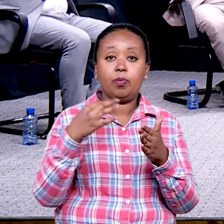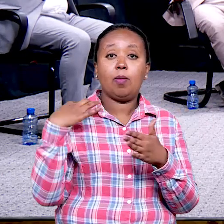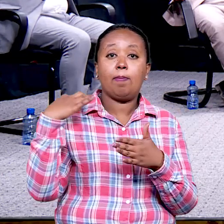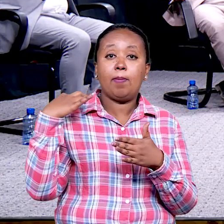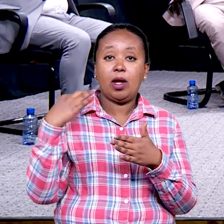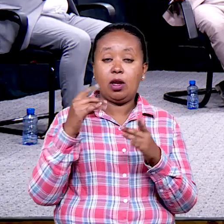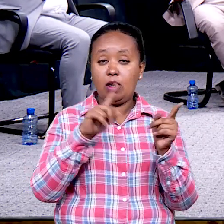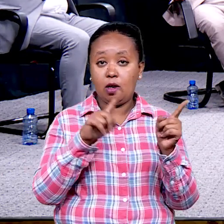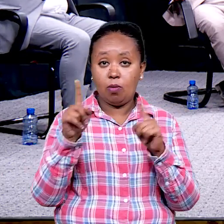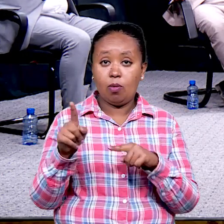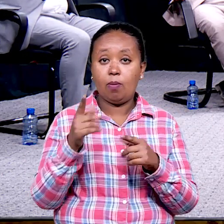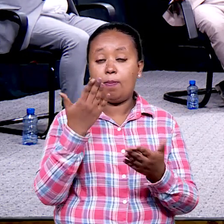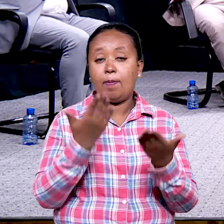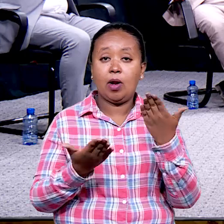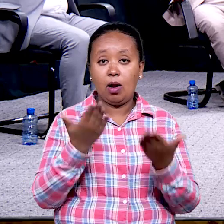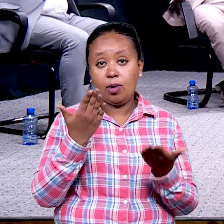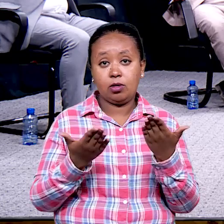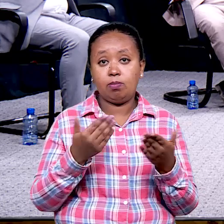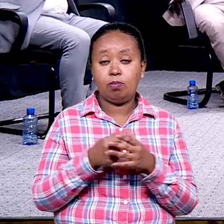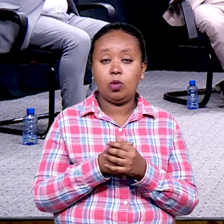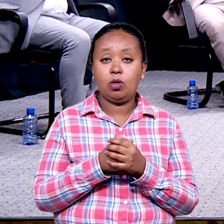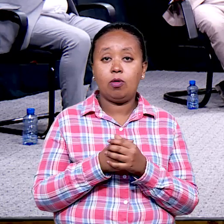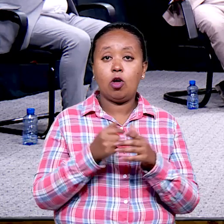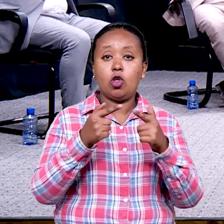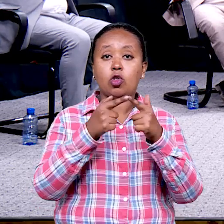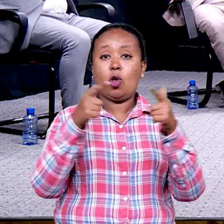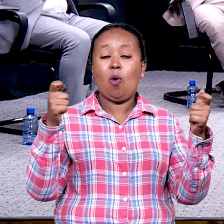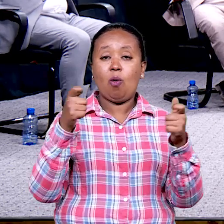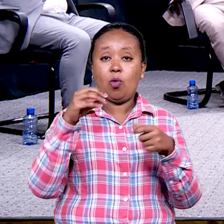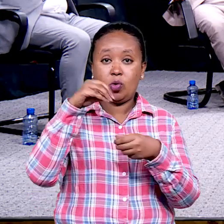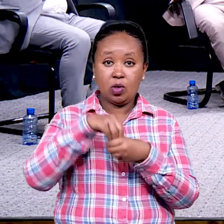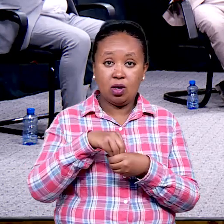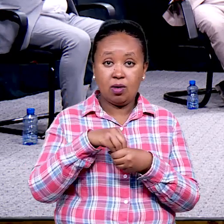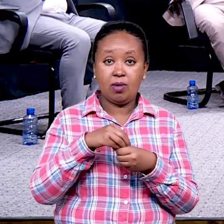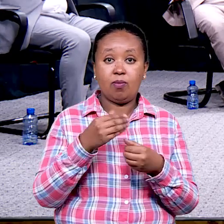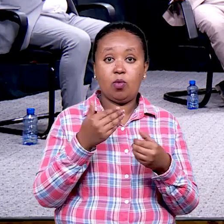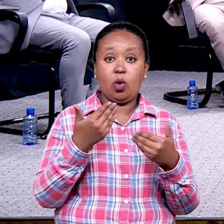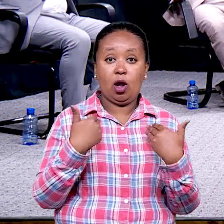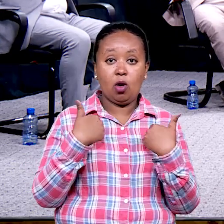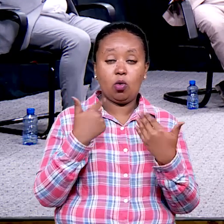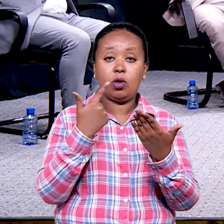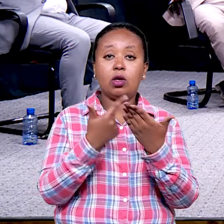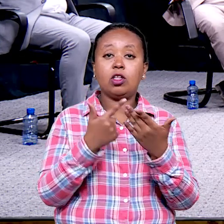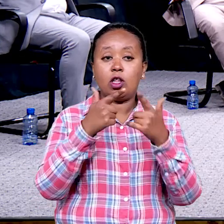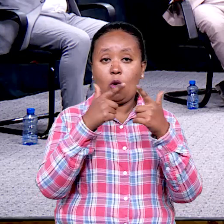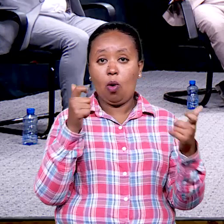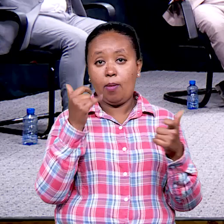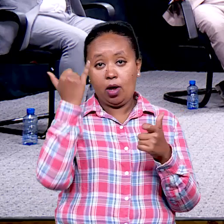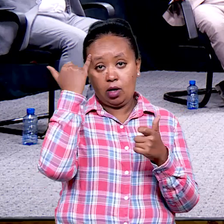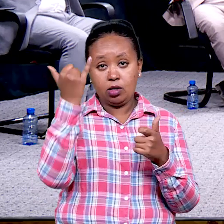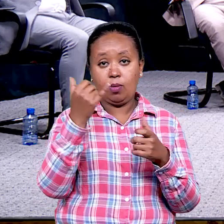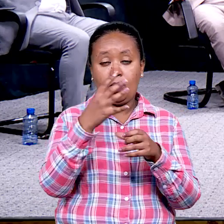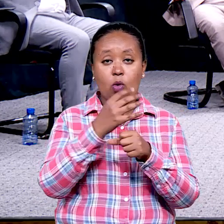ደግሞ ምናልባትም ተቃውሞ ጎራ ውስጥ የነበሩ አክተርስ ካሉ የነዛን ሀሳብ ገዝቶ